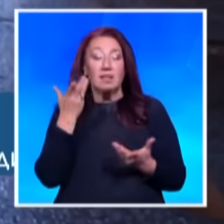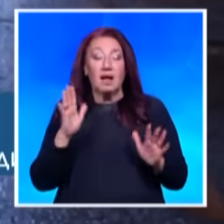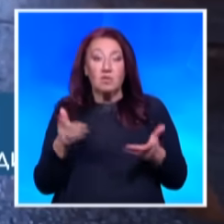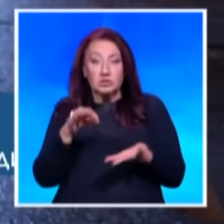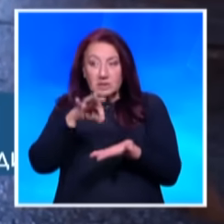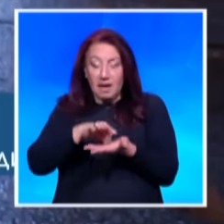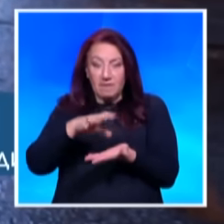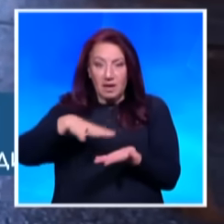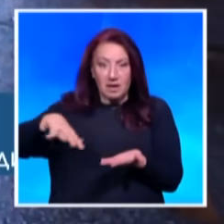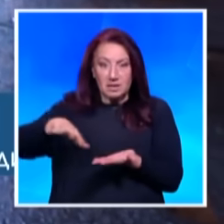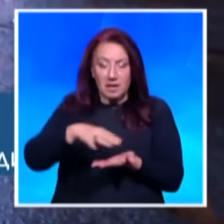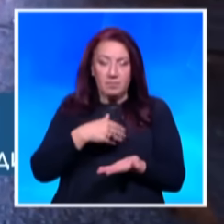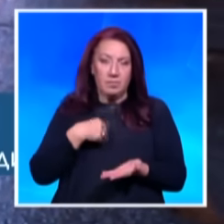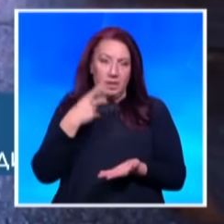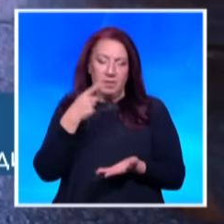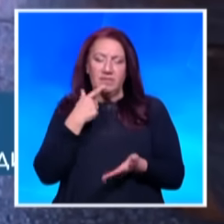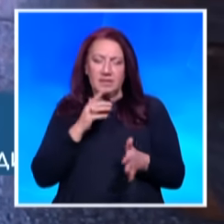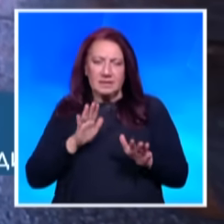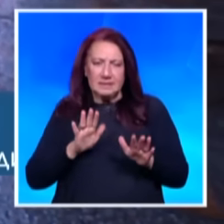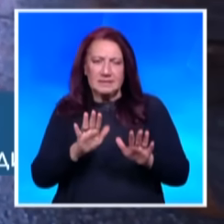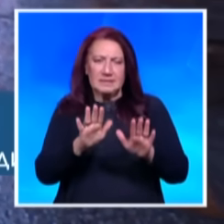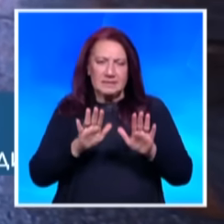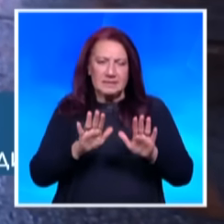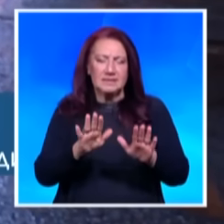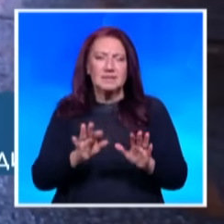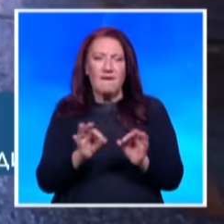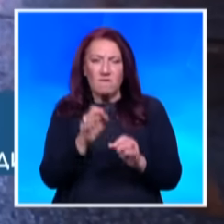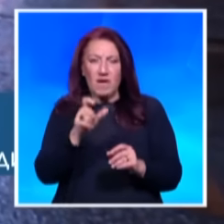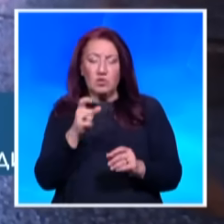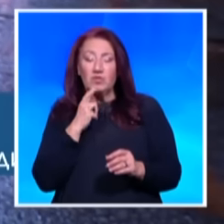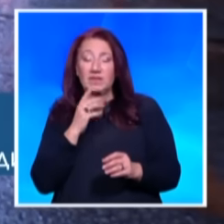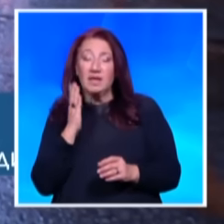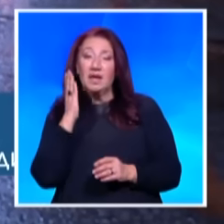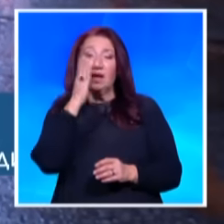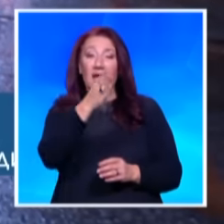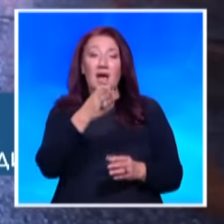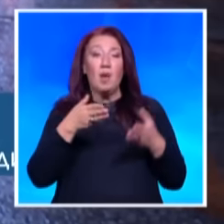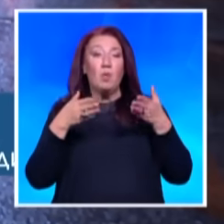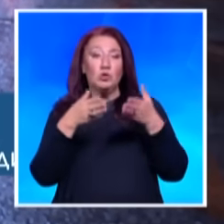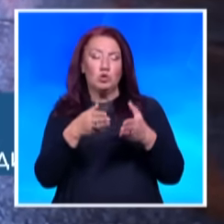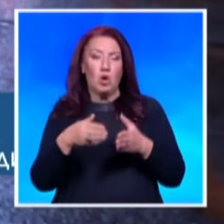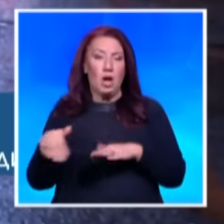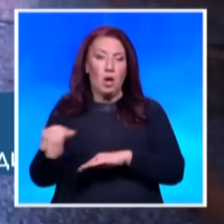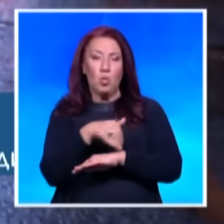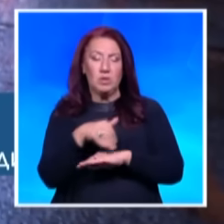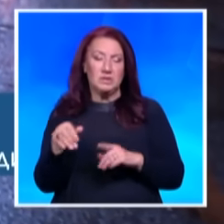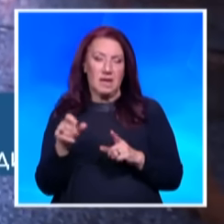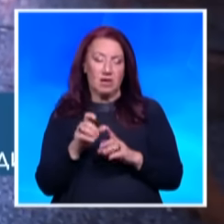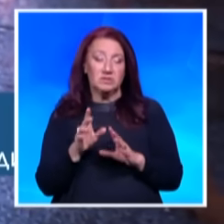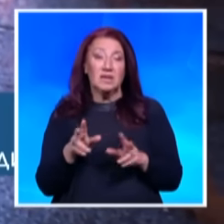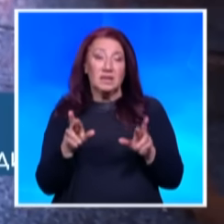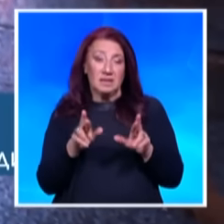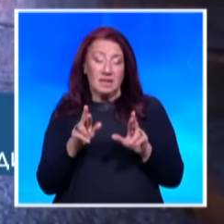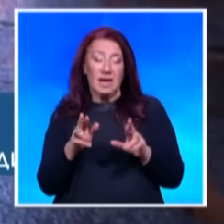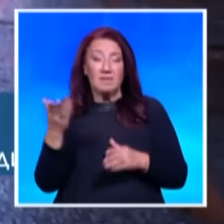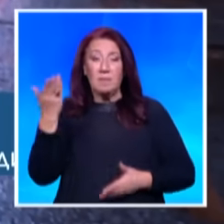имайки предвид и изтласкването на привържениците посока Раковска. Надяваме се, че броят на ранените ще бъде просто минимален,